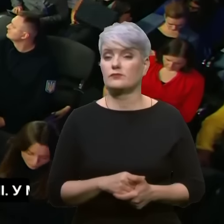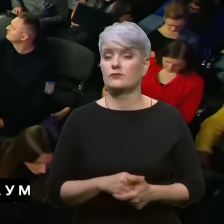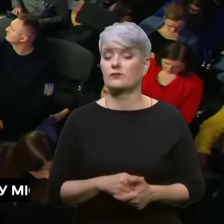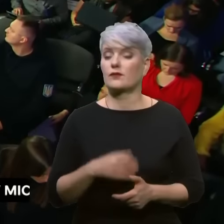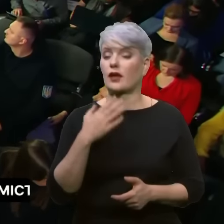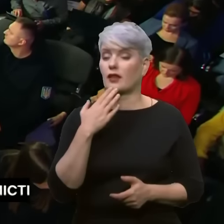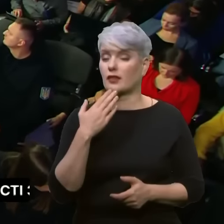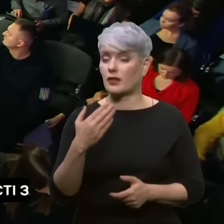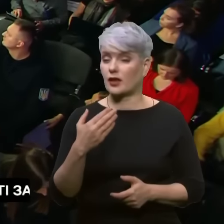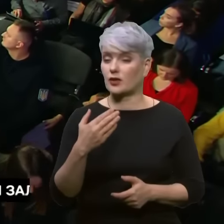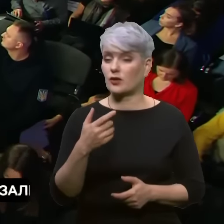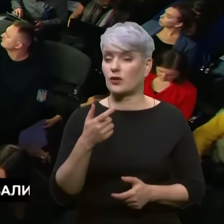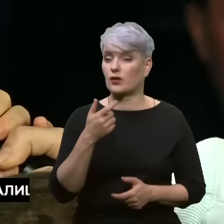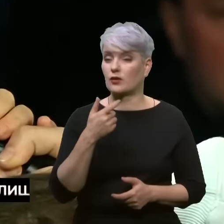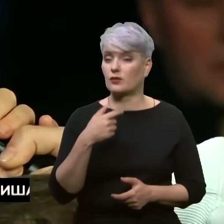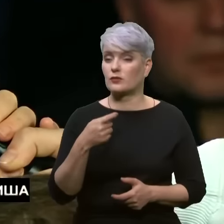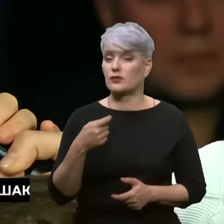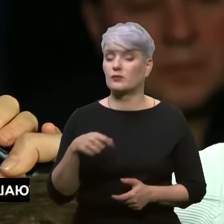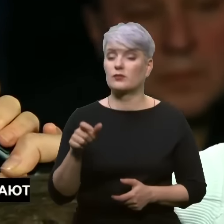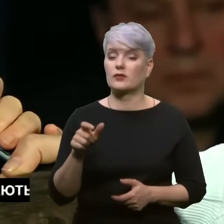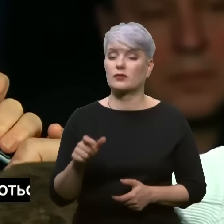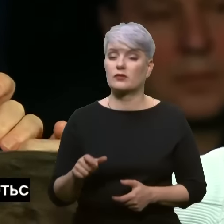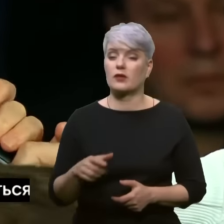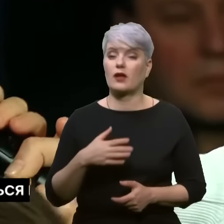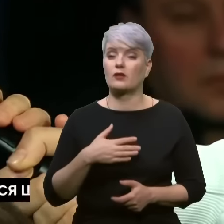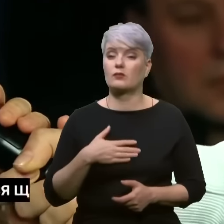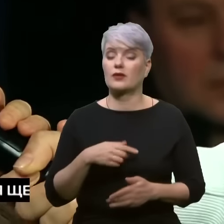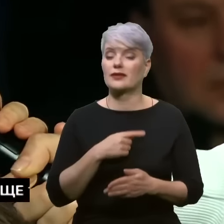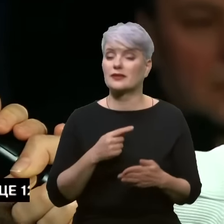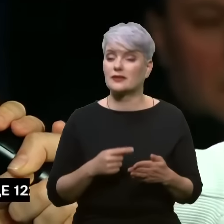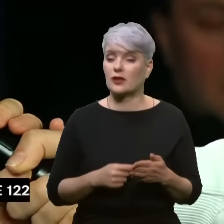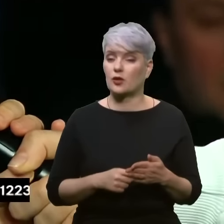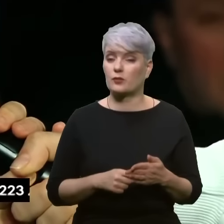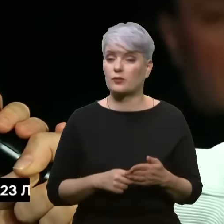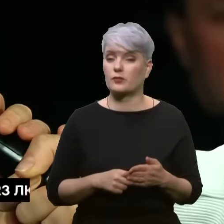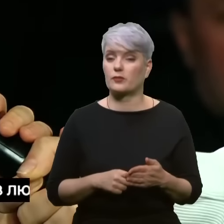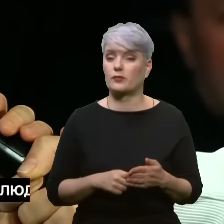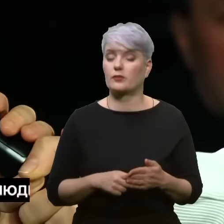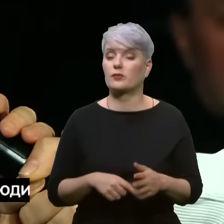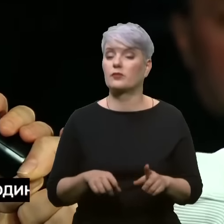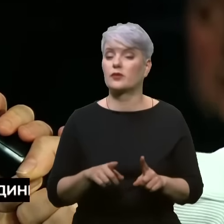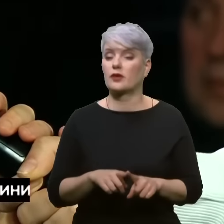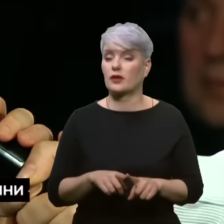Thank you, Mr. President. Дякую, пане президенте. Моє запитання таке.